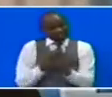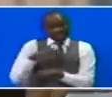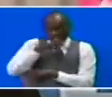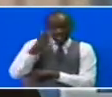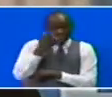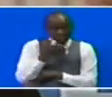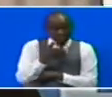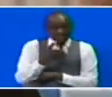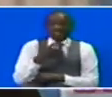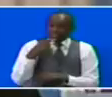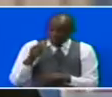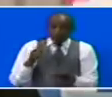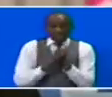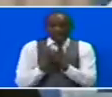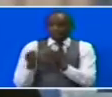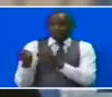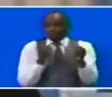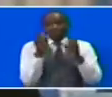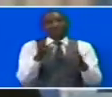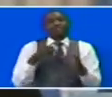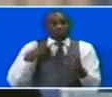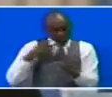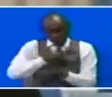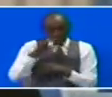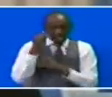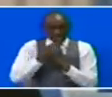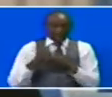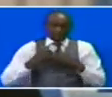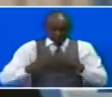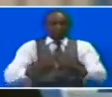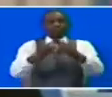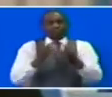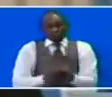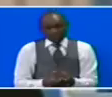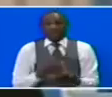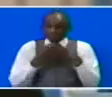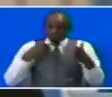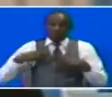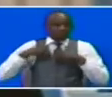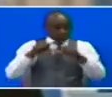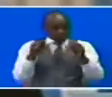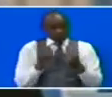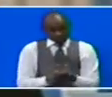country but has become the movement that will take this country forward. Kwa hivyo kabla sijaendelea,